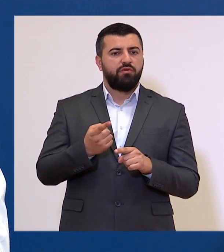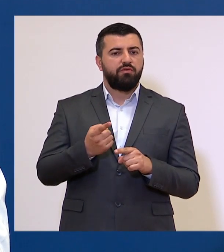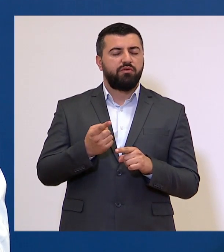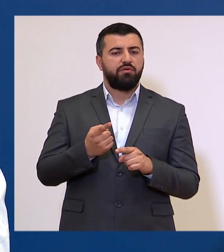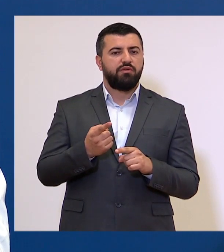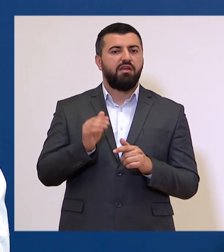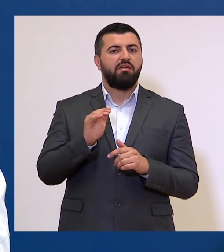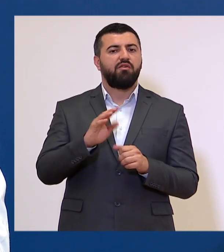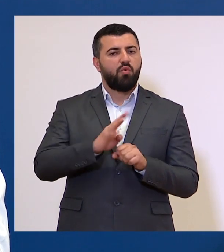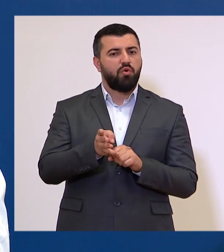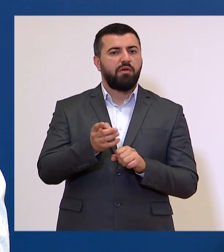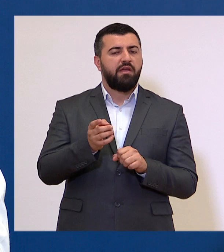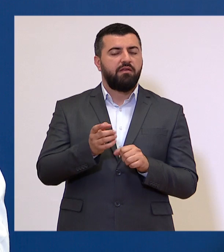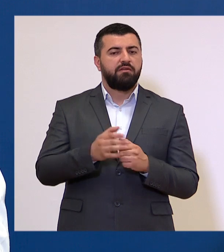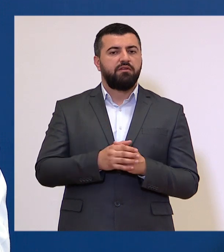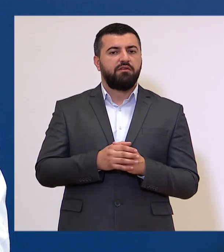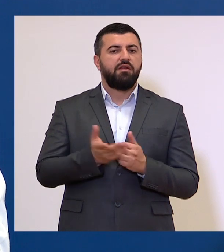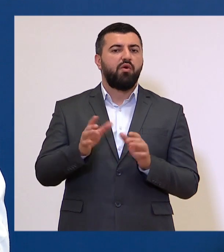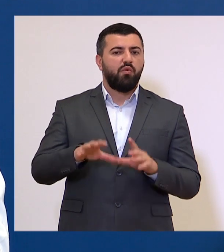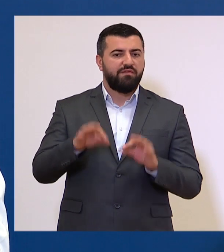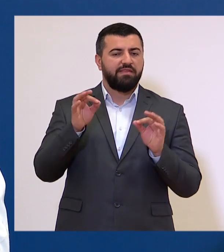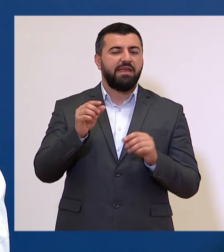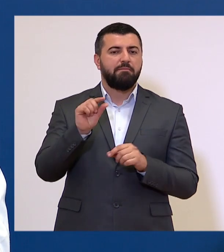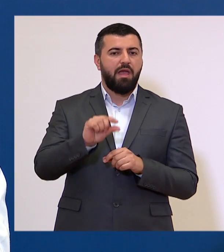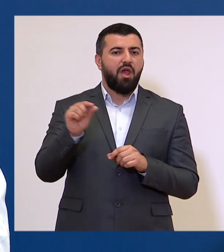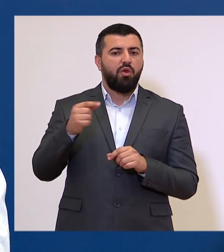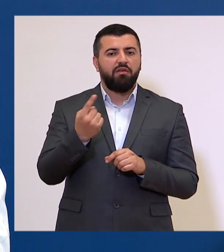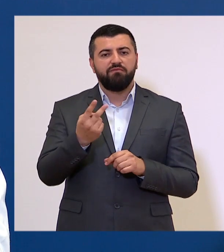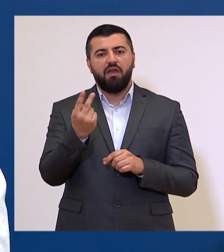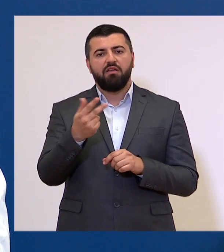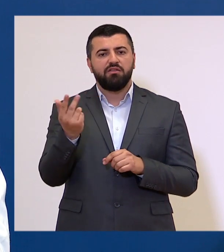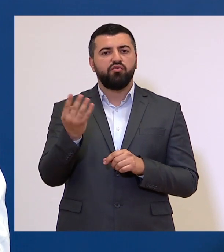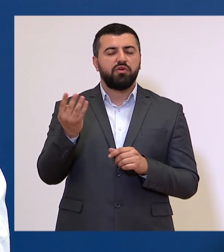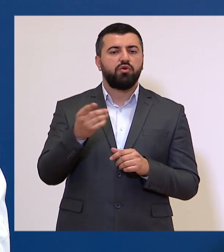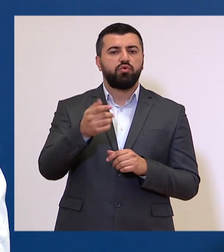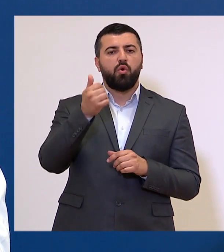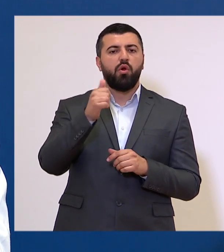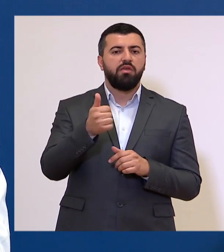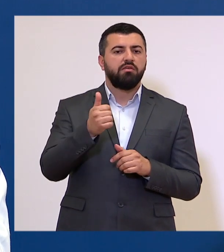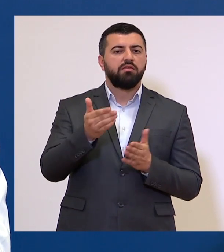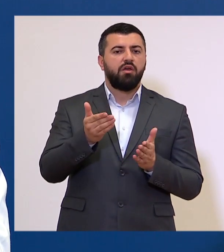niskog javljanja infekcije, odnosno otkrivanja infekcije, i to je nešto što